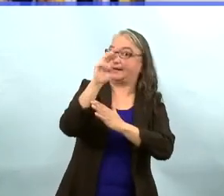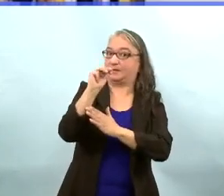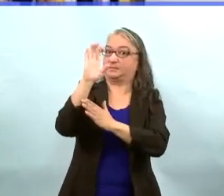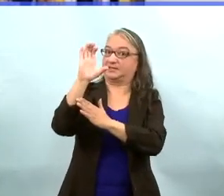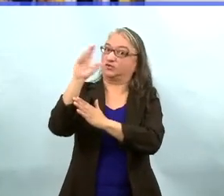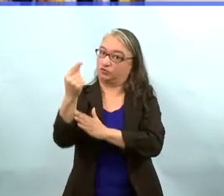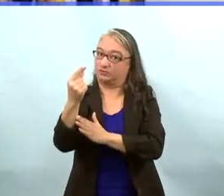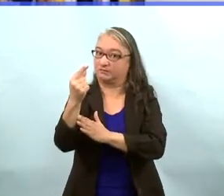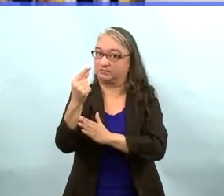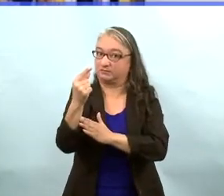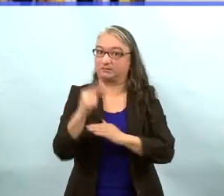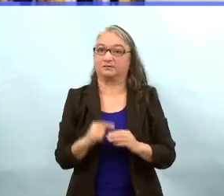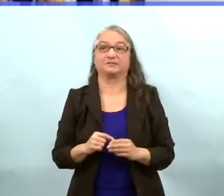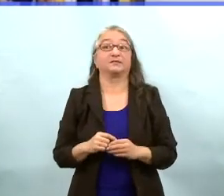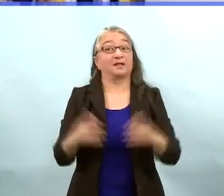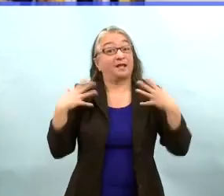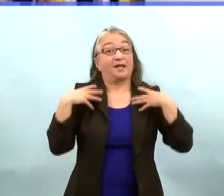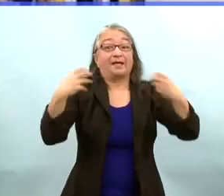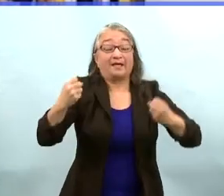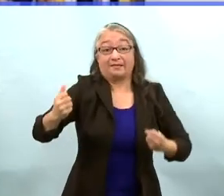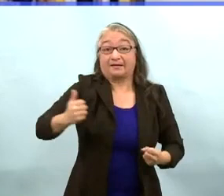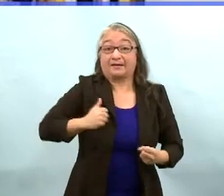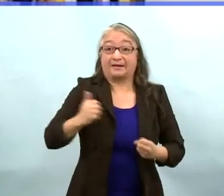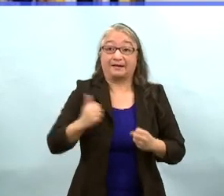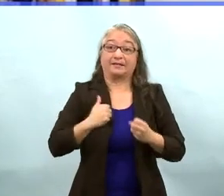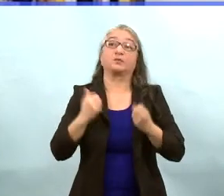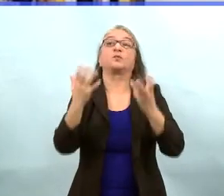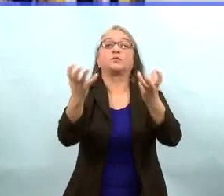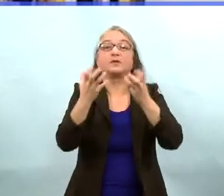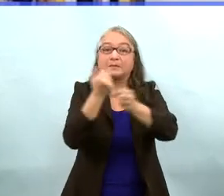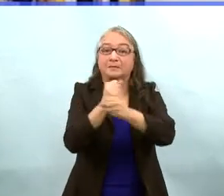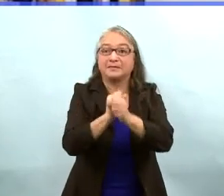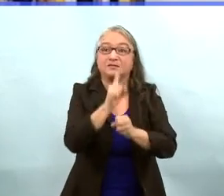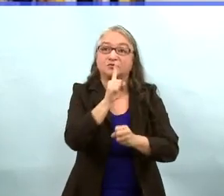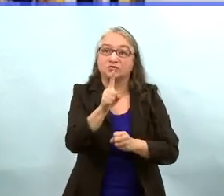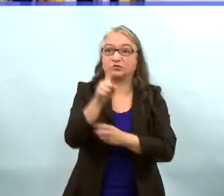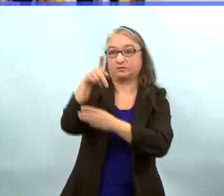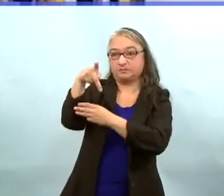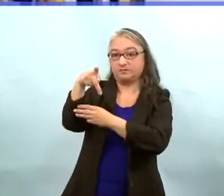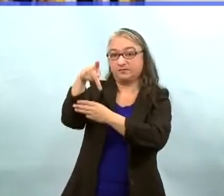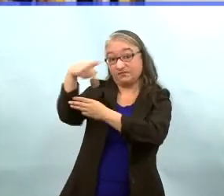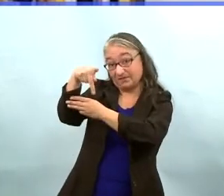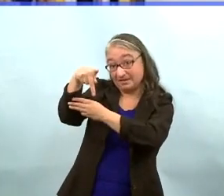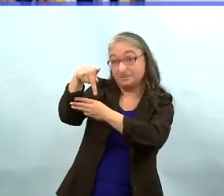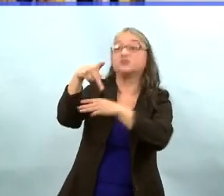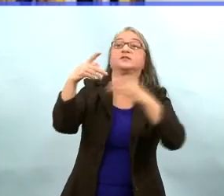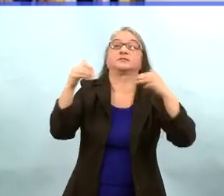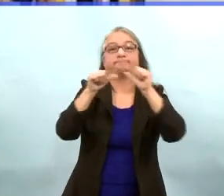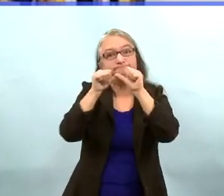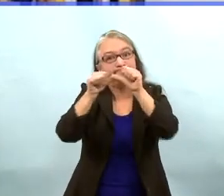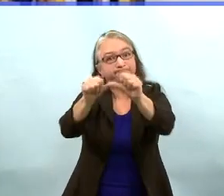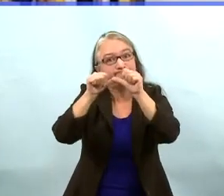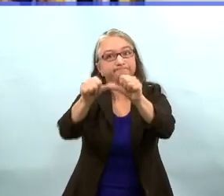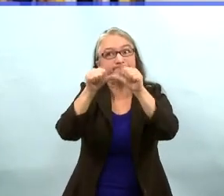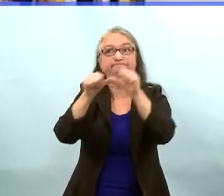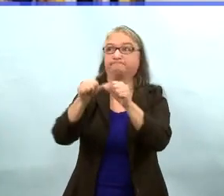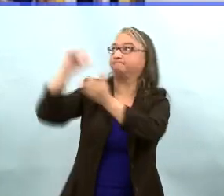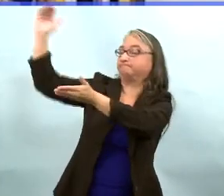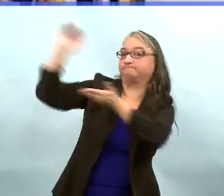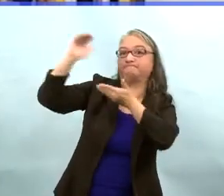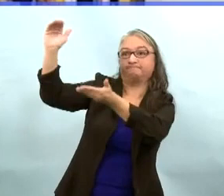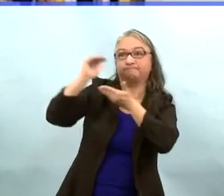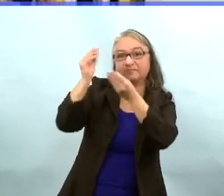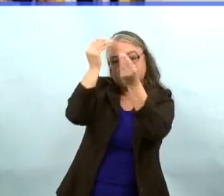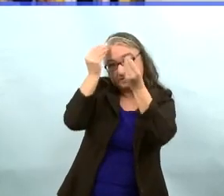des renseignements à Santé Canada sur la sécurité et l'efficacité du vaccin pour les enfants dans ce groupe d'âge. Donc, ça veut dire qu'il